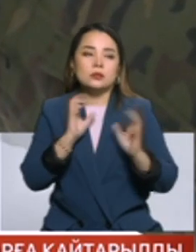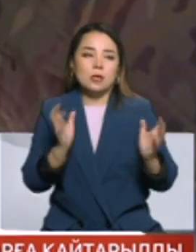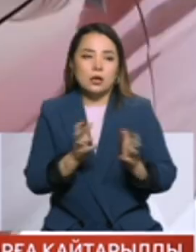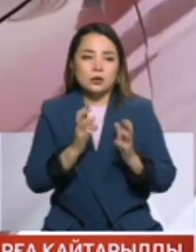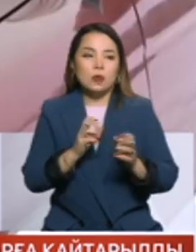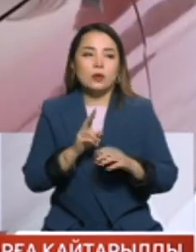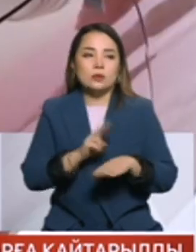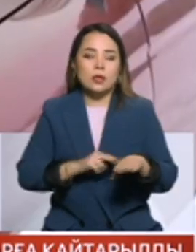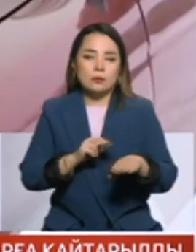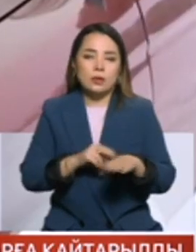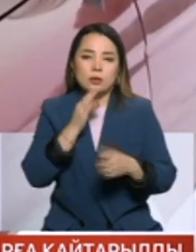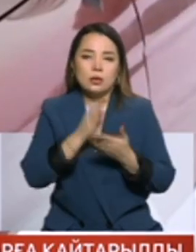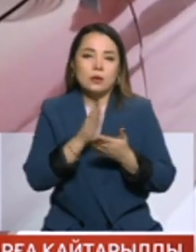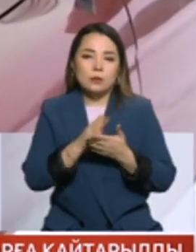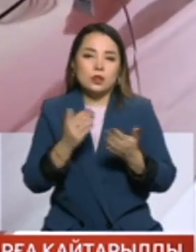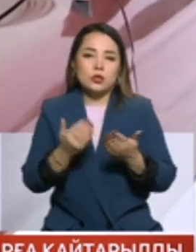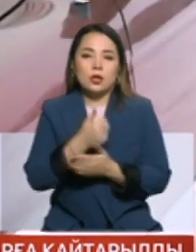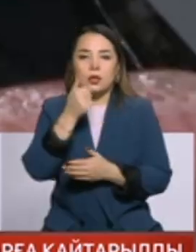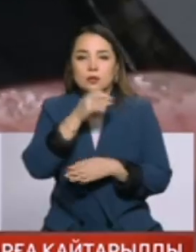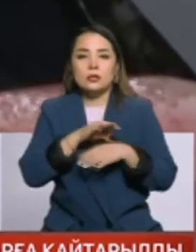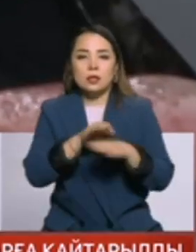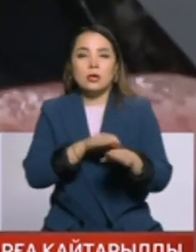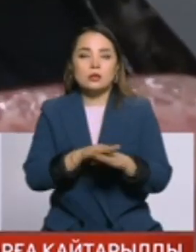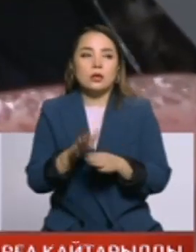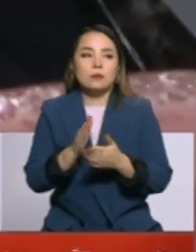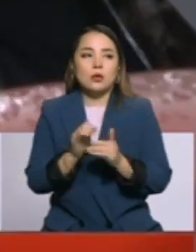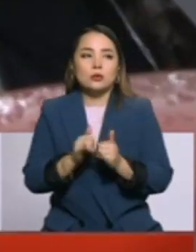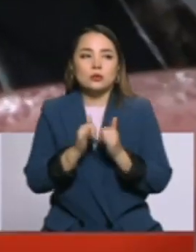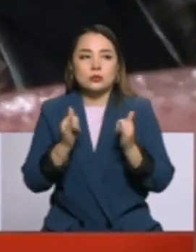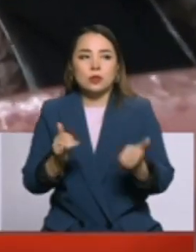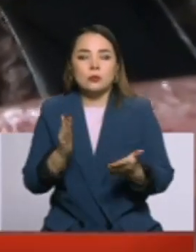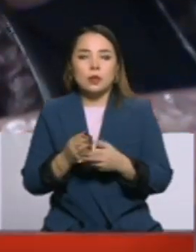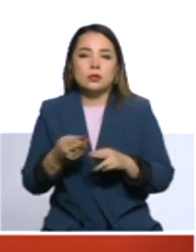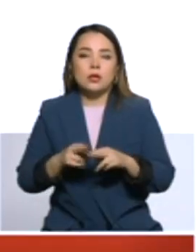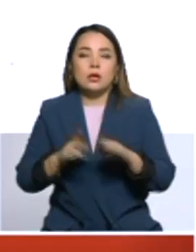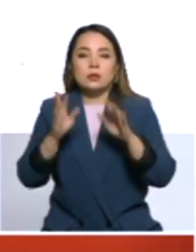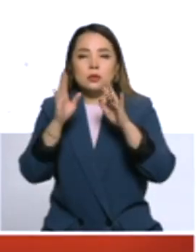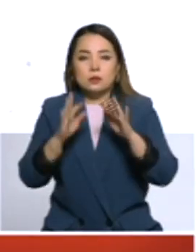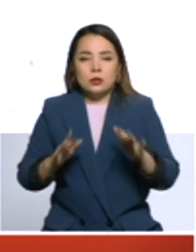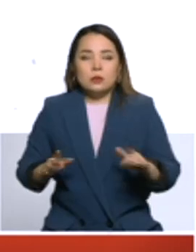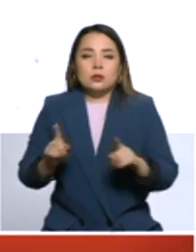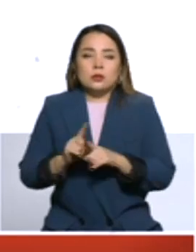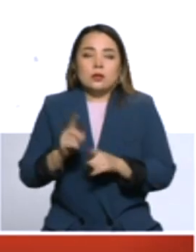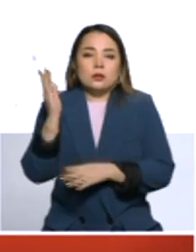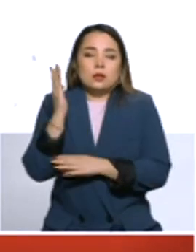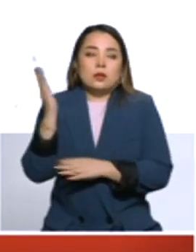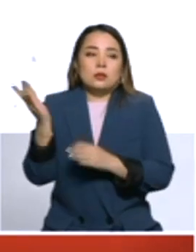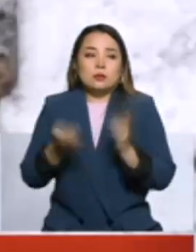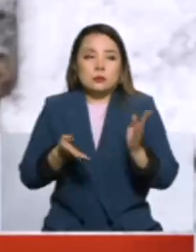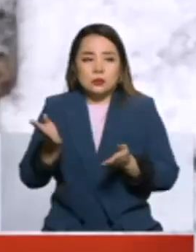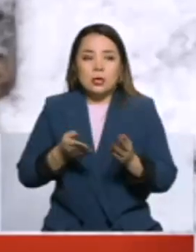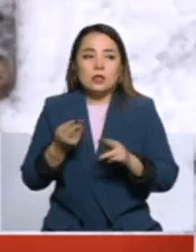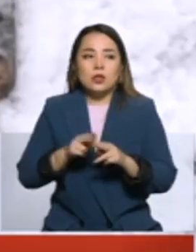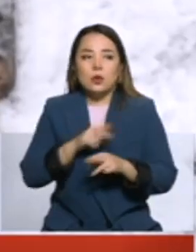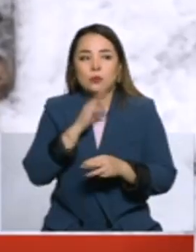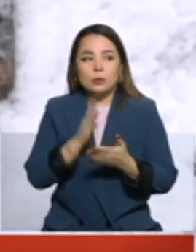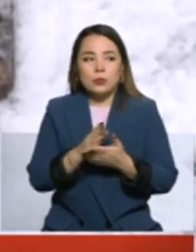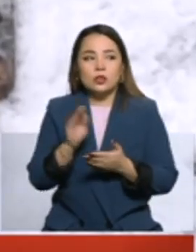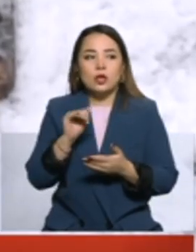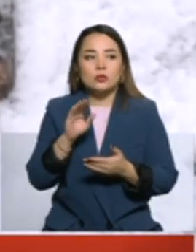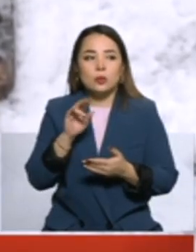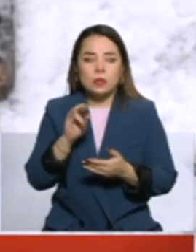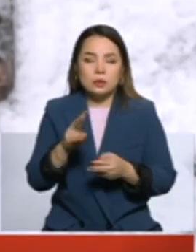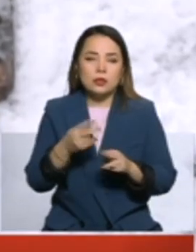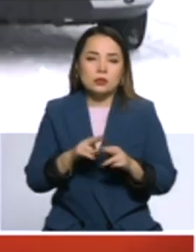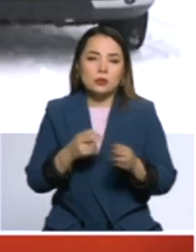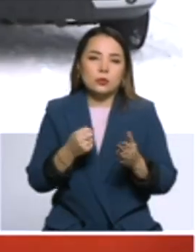инспекторлардың негізгі міндеті. Ал жаңа жыл қарсаңында қырағылықты тіпті күшейтеді. Өткені Шыршаға заңсыз балта шабатындар әлі де бар. Сондықтан желтоқсанның